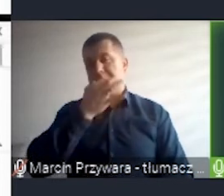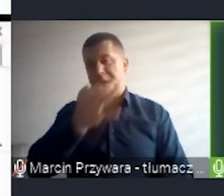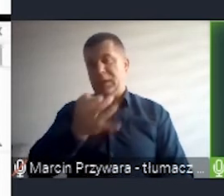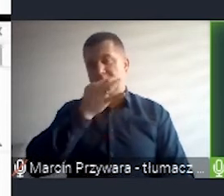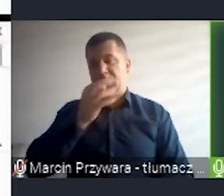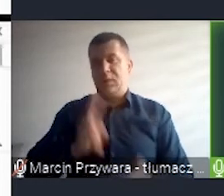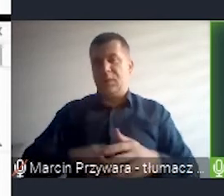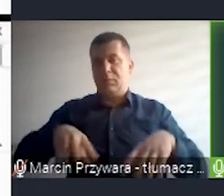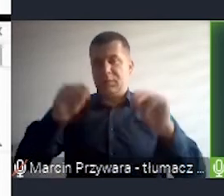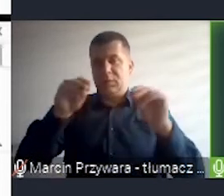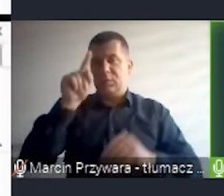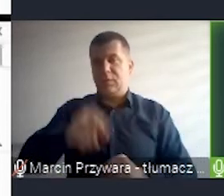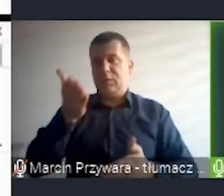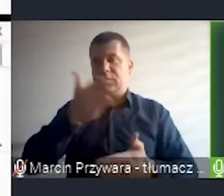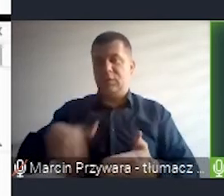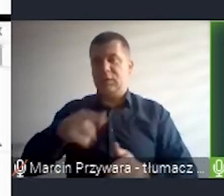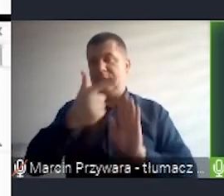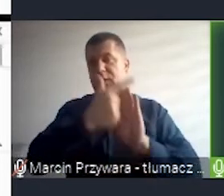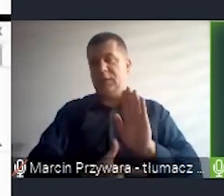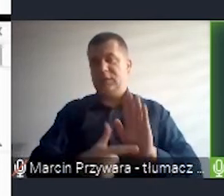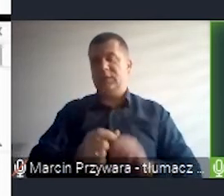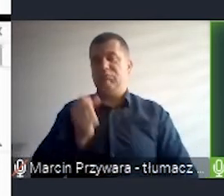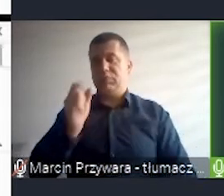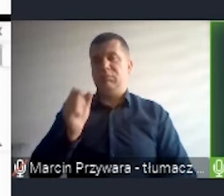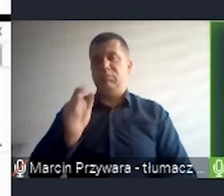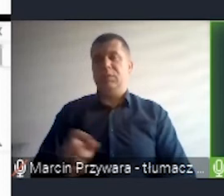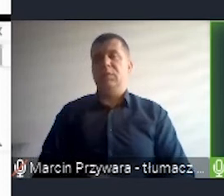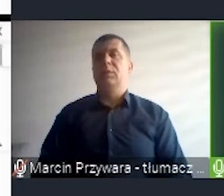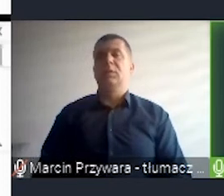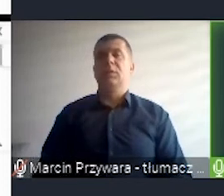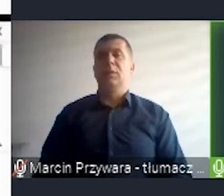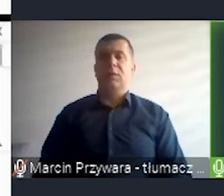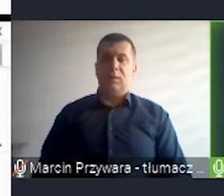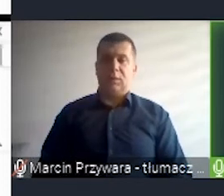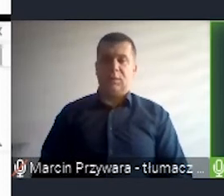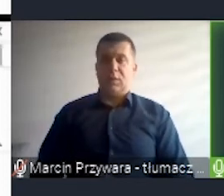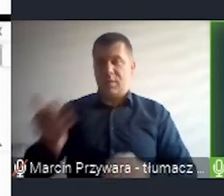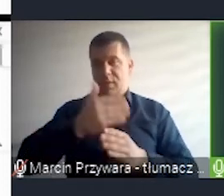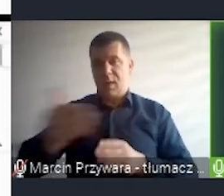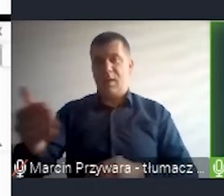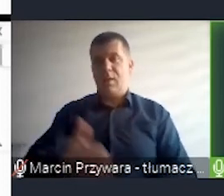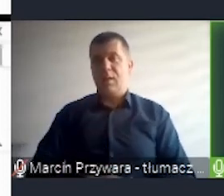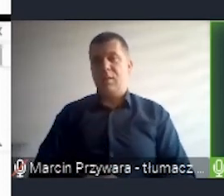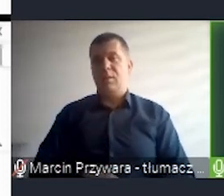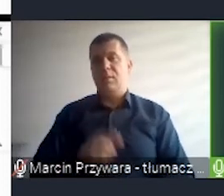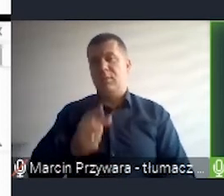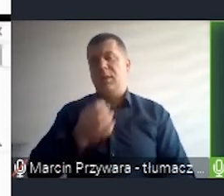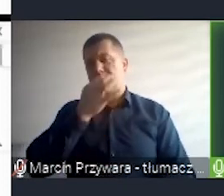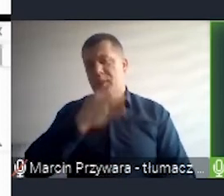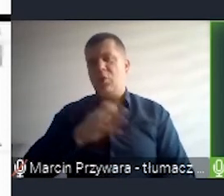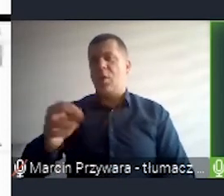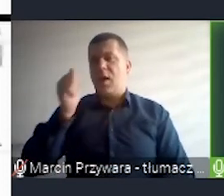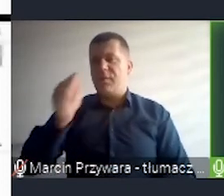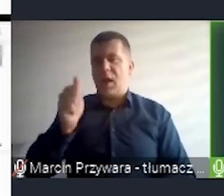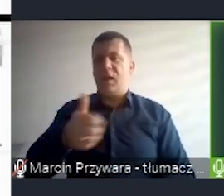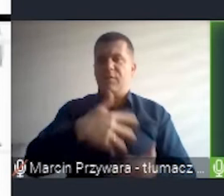tu w początkowej części tej listy pojawiają. Dalej są typowe pytania o